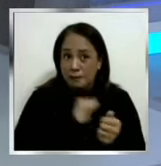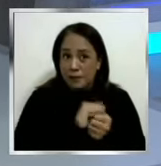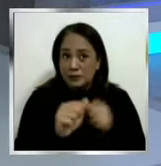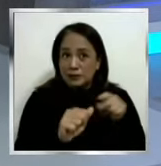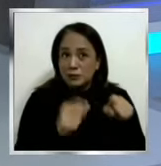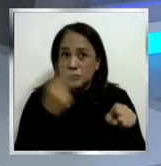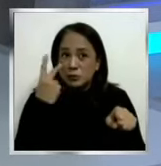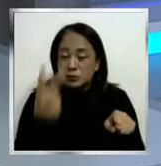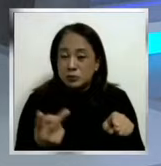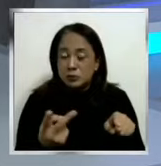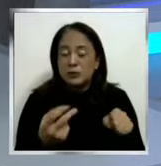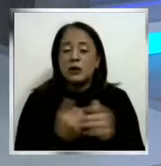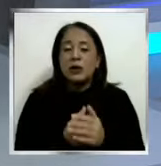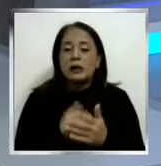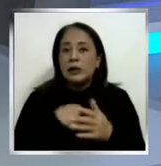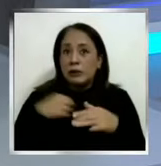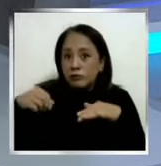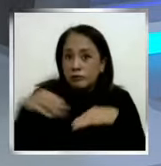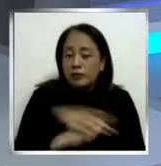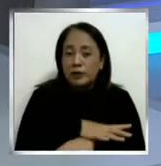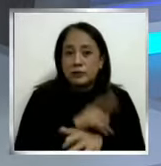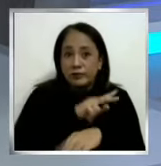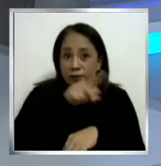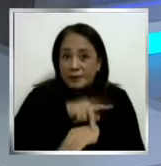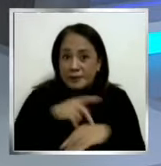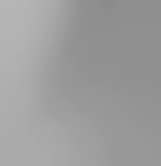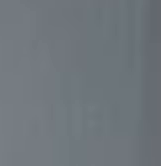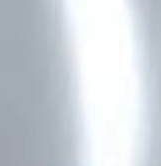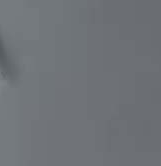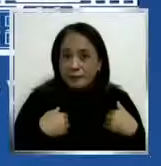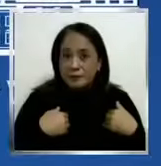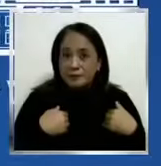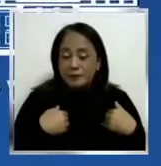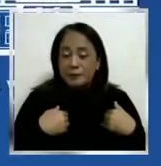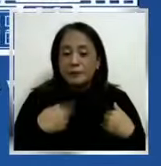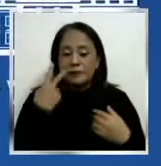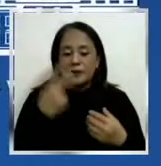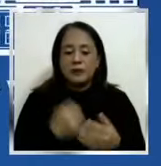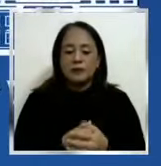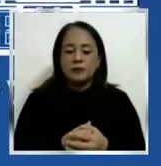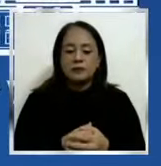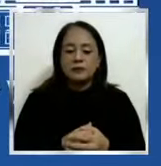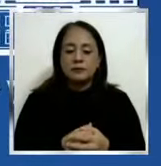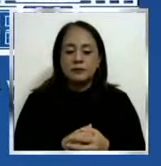kung may epekto ba ito sa Pilipinas? Tinutukan ni JP Soriano.